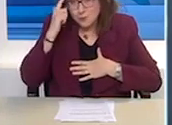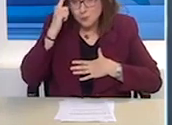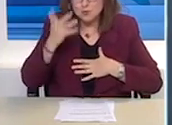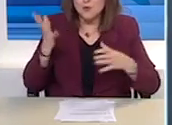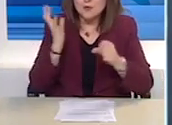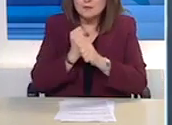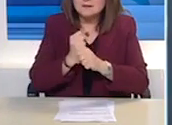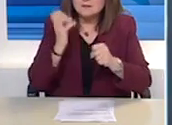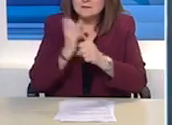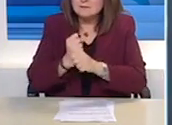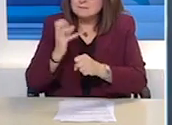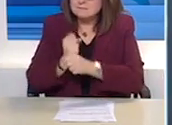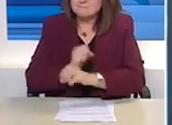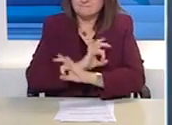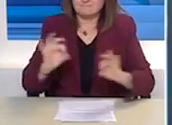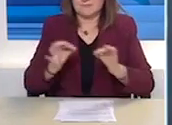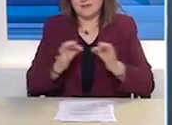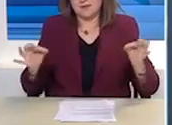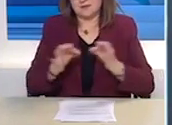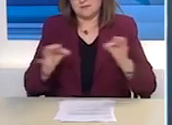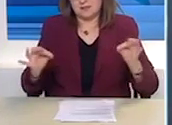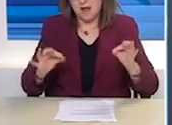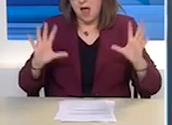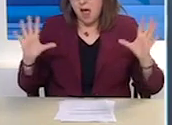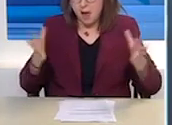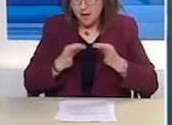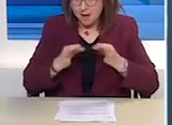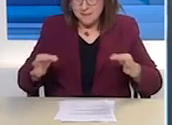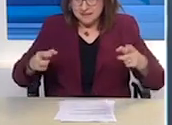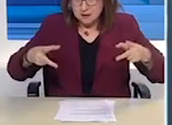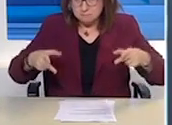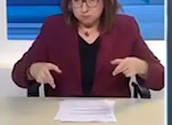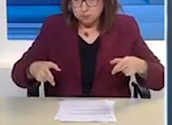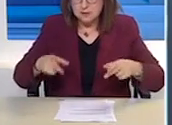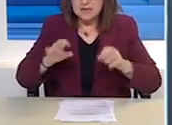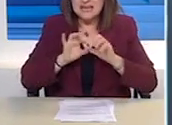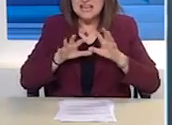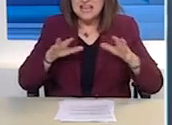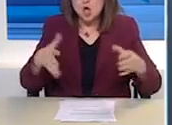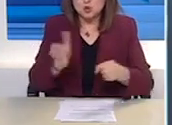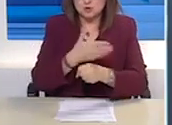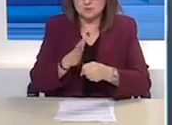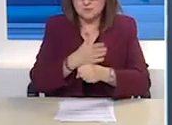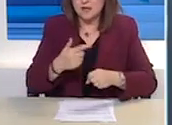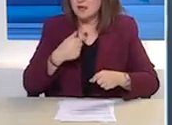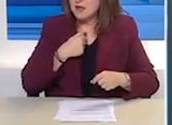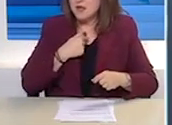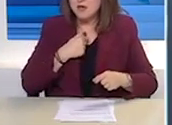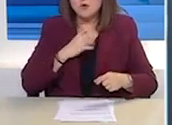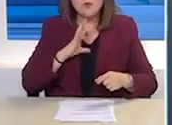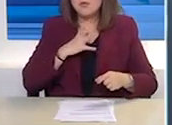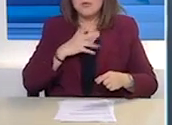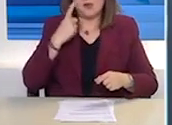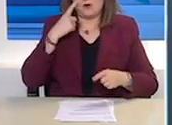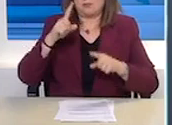γιατί θα μας διαλύσει. Θα μας διαλύσει γρήγορα. Και εγώ δεν θέλω να δω στην πατρίδα μου, και φαντάζομαι όλοι οι συμπολίτες